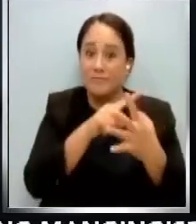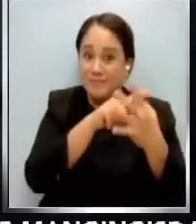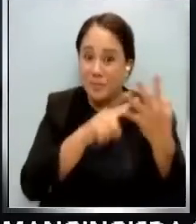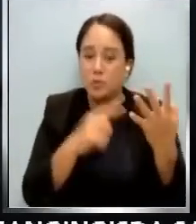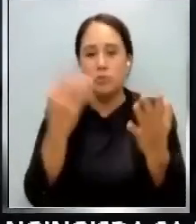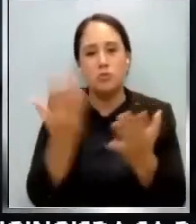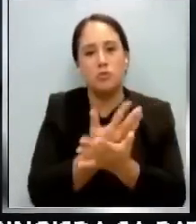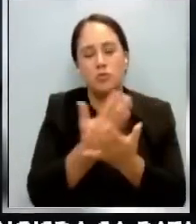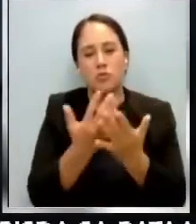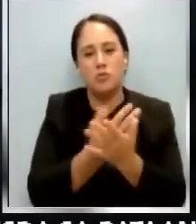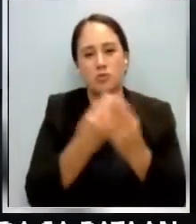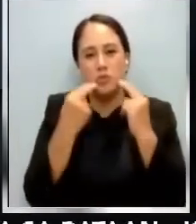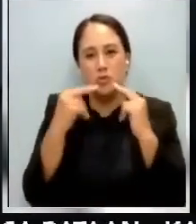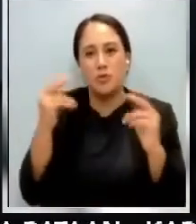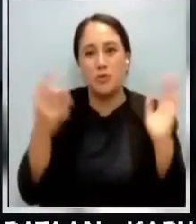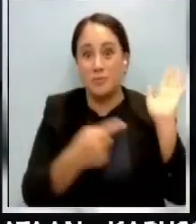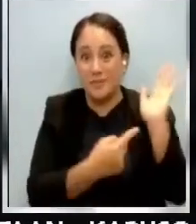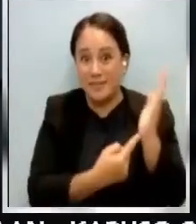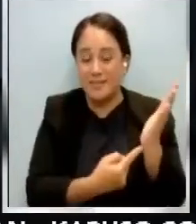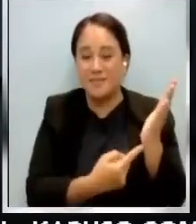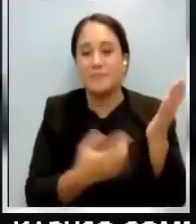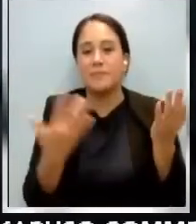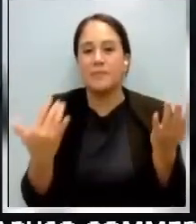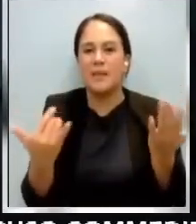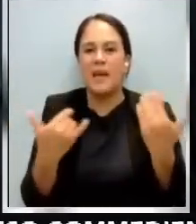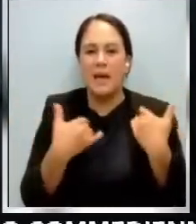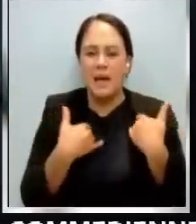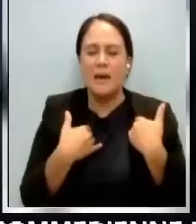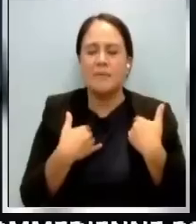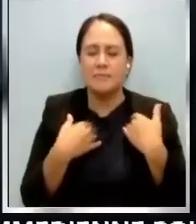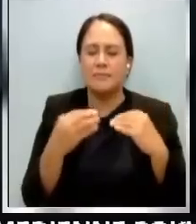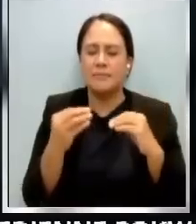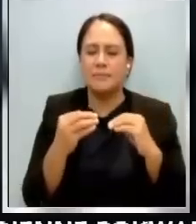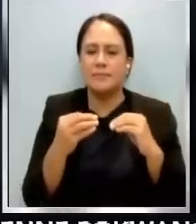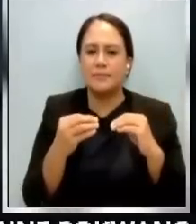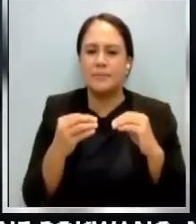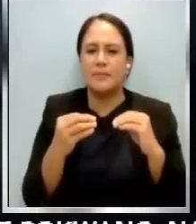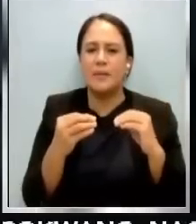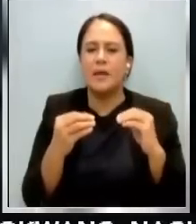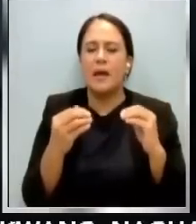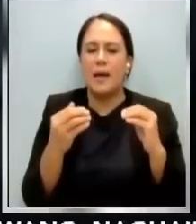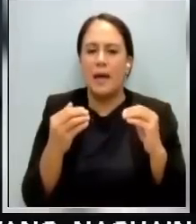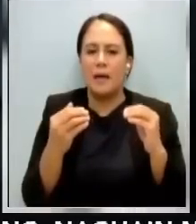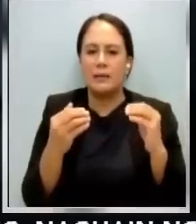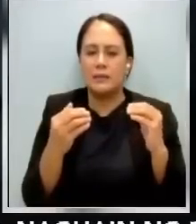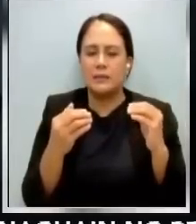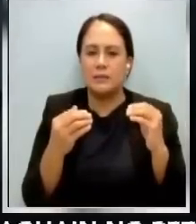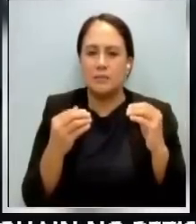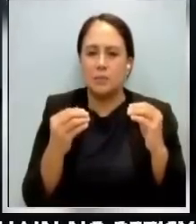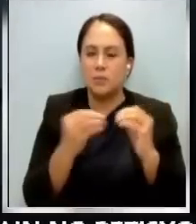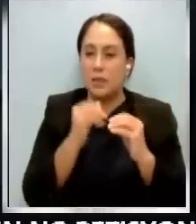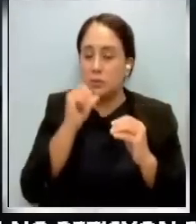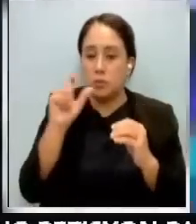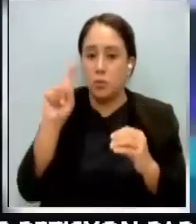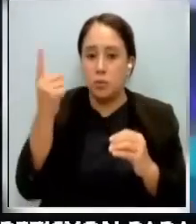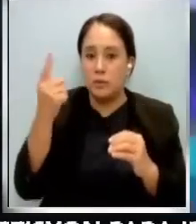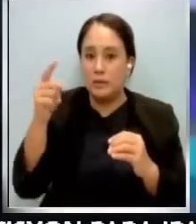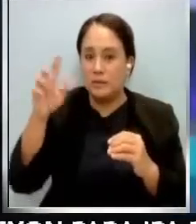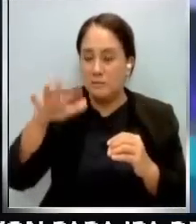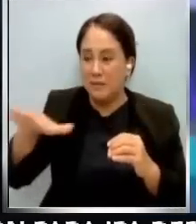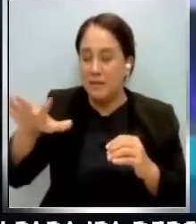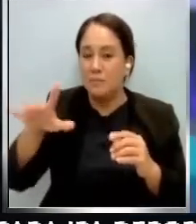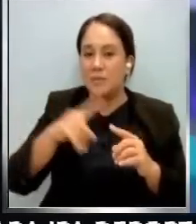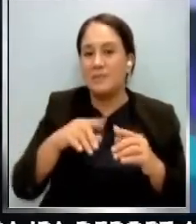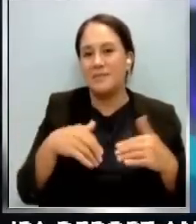weather presenter natin, eh, mas mapaparating pa natin, no, sa lahat. Hindi lang sa older demographics, pati sa young demographics